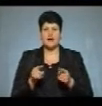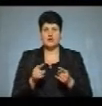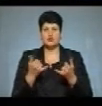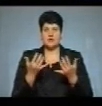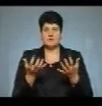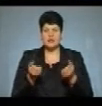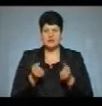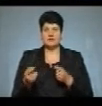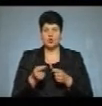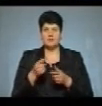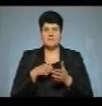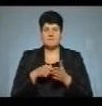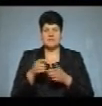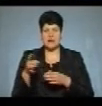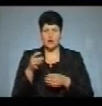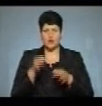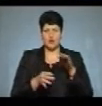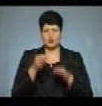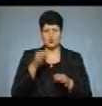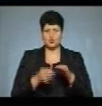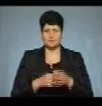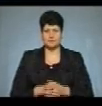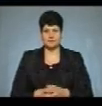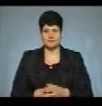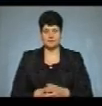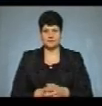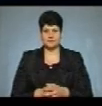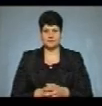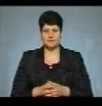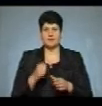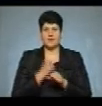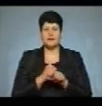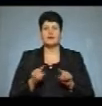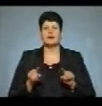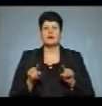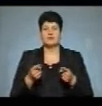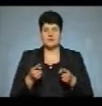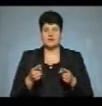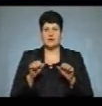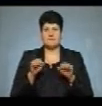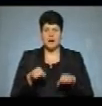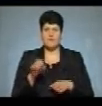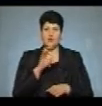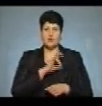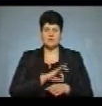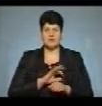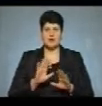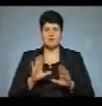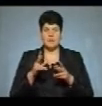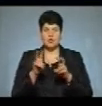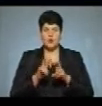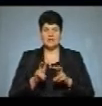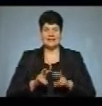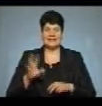прийняв Тернопільський міськрайонний суд. Наклали арешт на право користування на момент розслідування